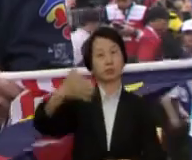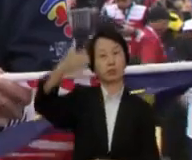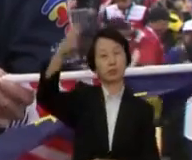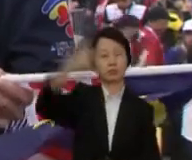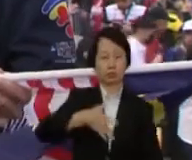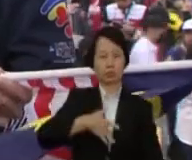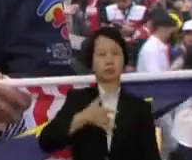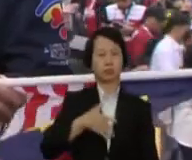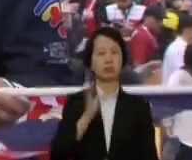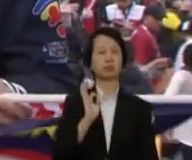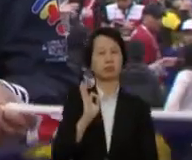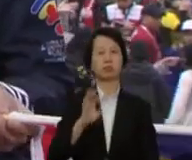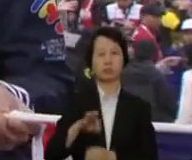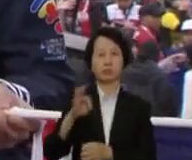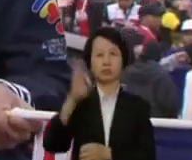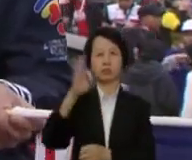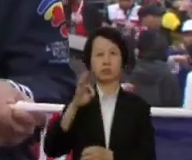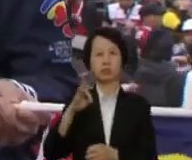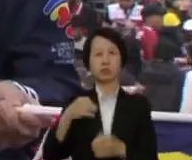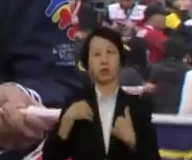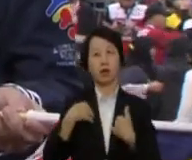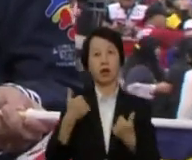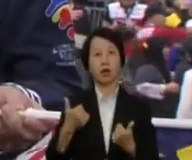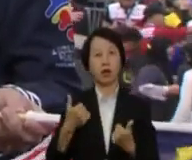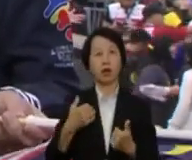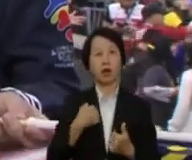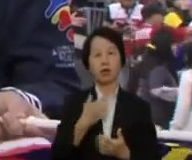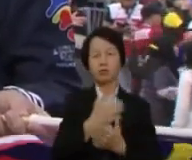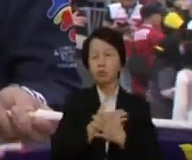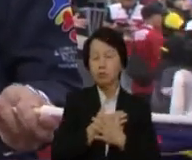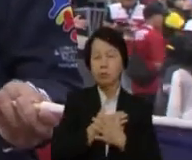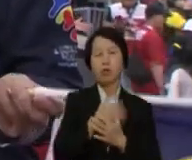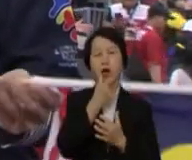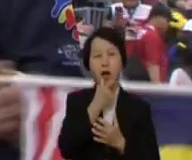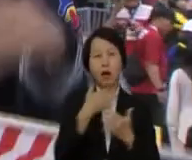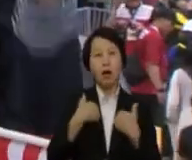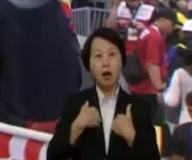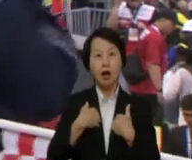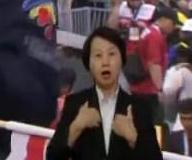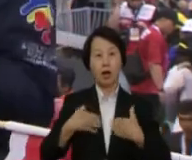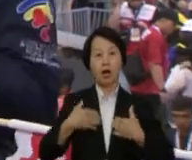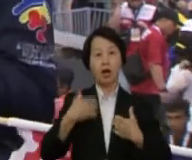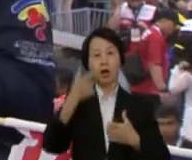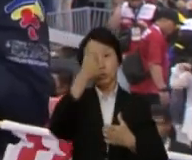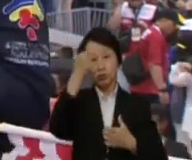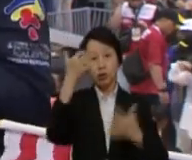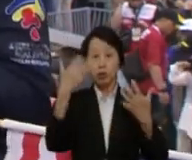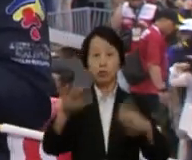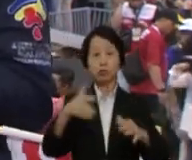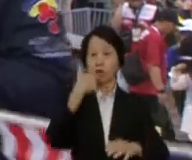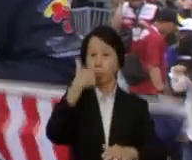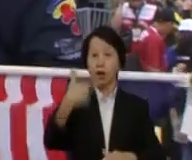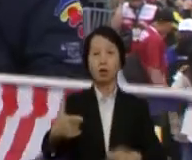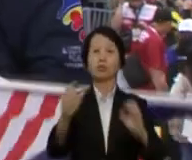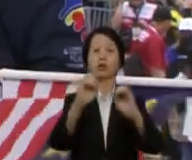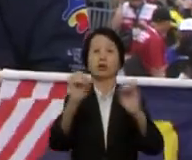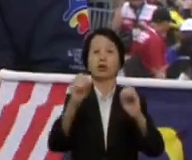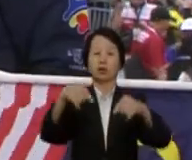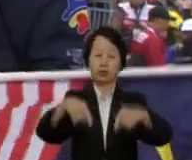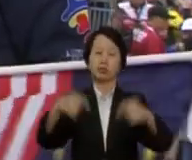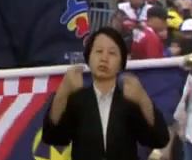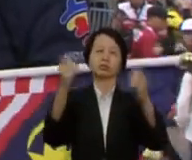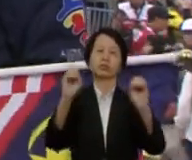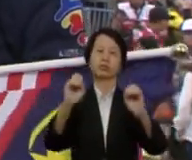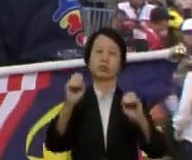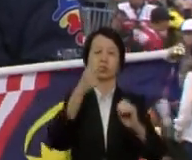semangatnya. Saya rasa sebab ada, terharu ada kerana kita sudah lama tidak berada di Dataran Merdeka untuk meraihkan sambutan